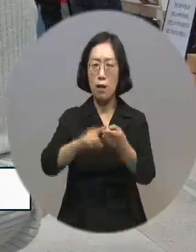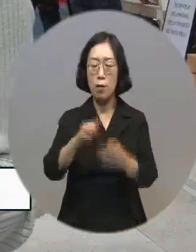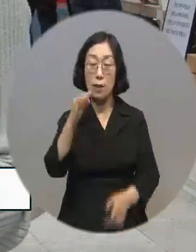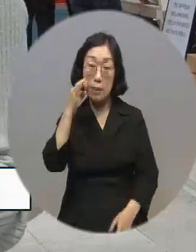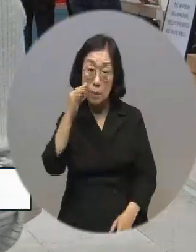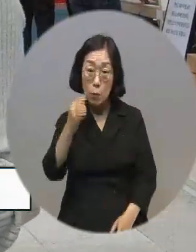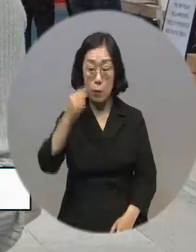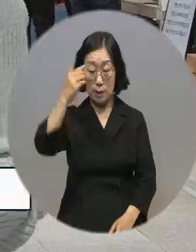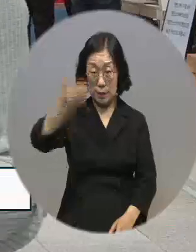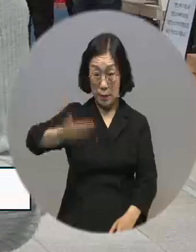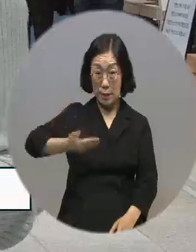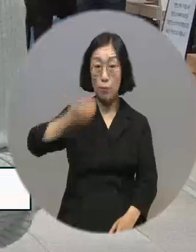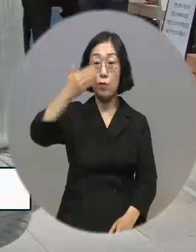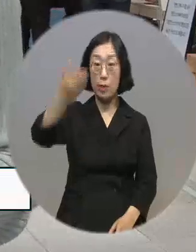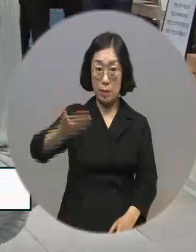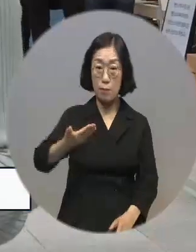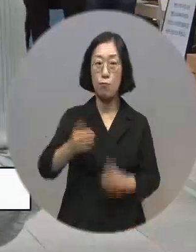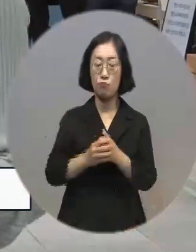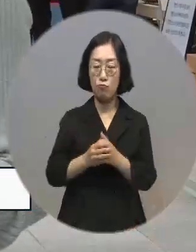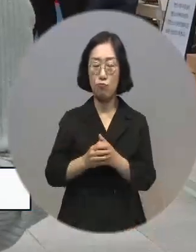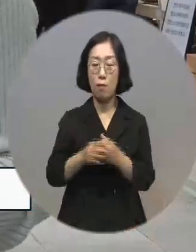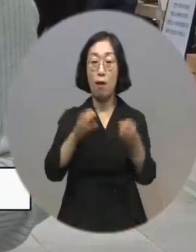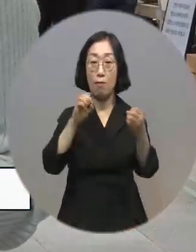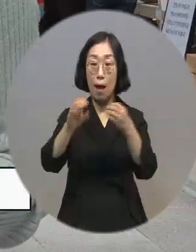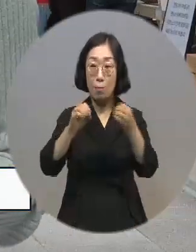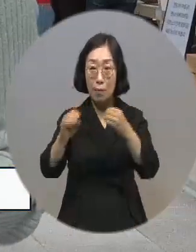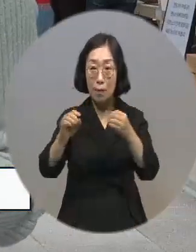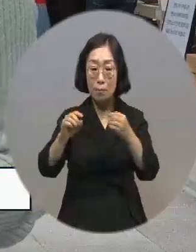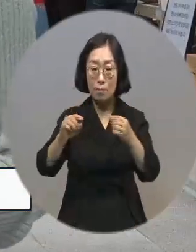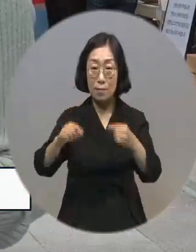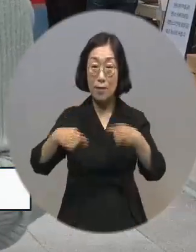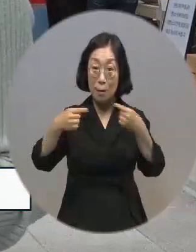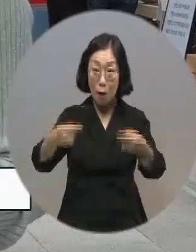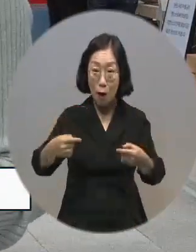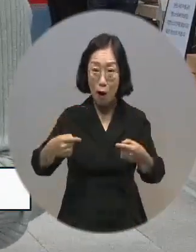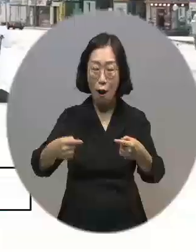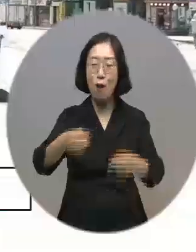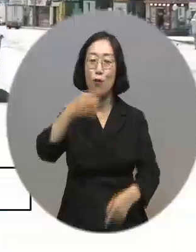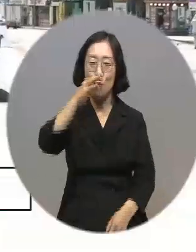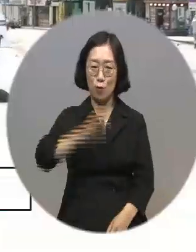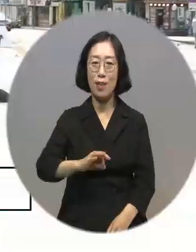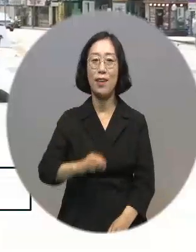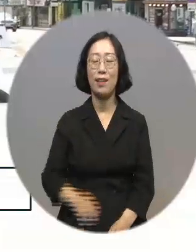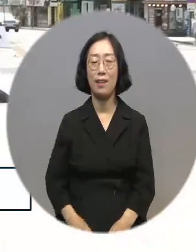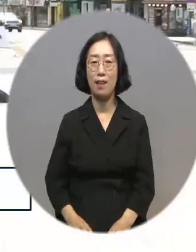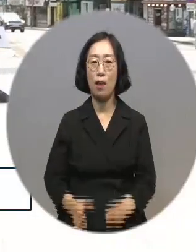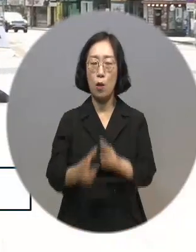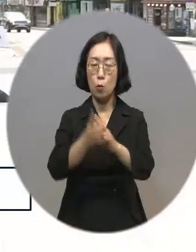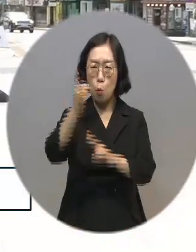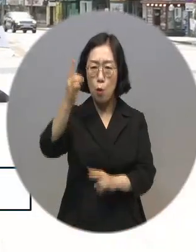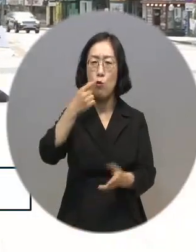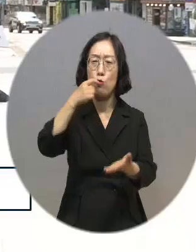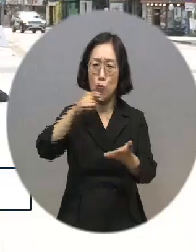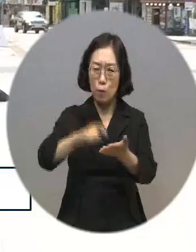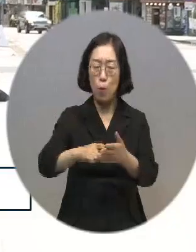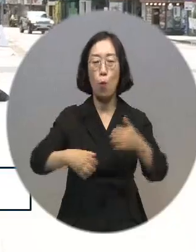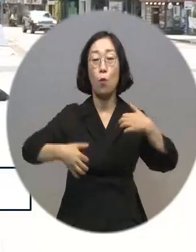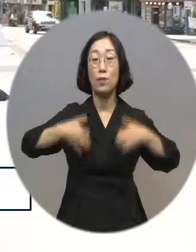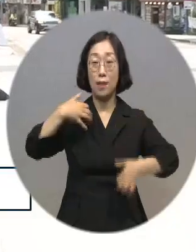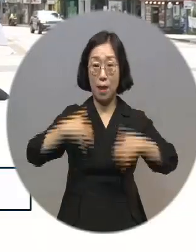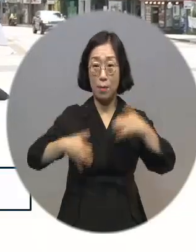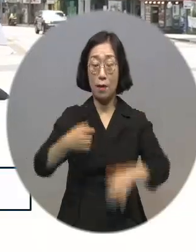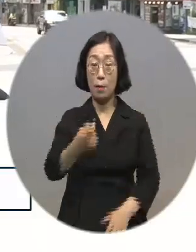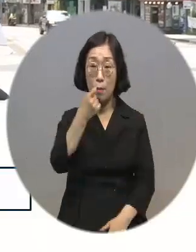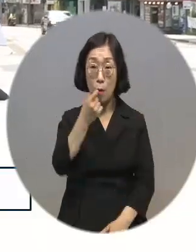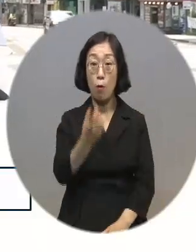흥미로운 질문들 되게 퀴즈 형식으로 풀어볼 수 있어서 되게 유익했어요. 통일이 이렇게 쉽고 재미있게 접근할